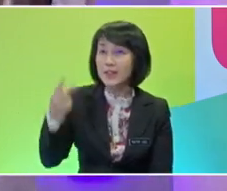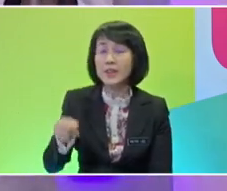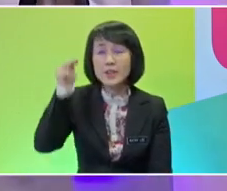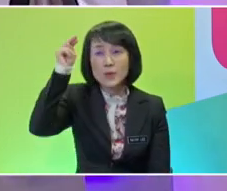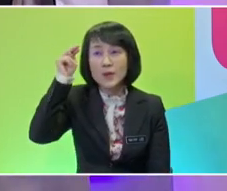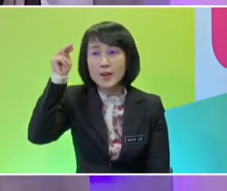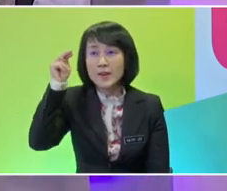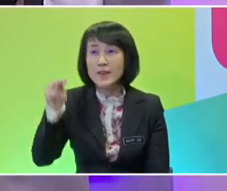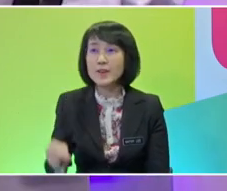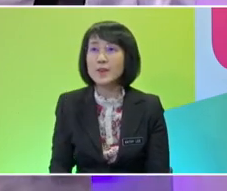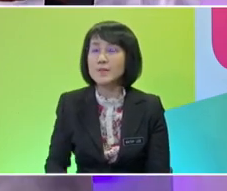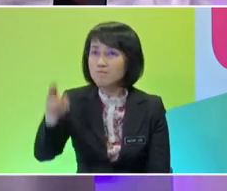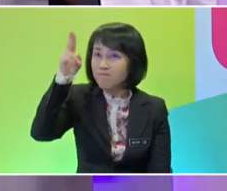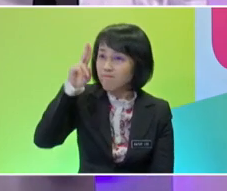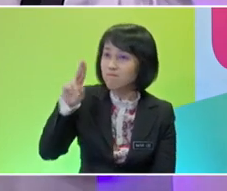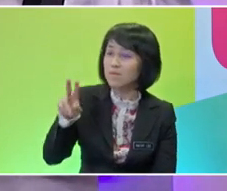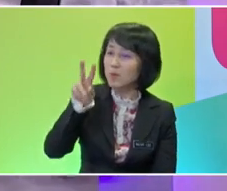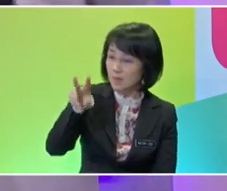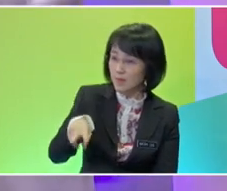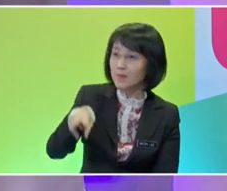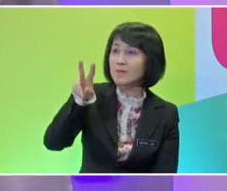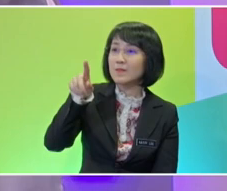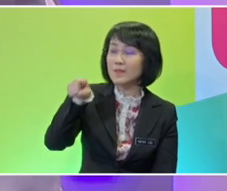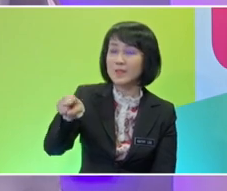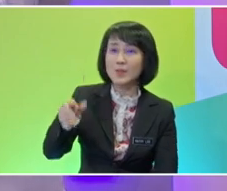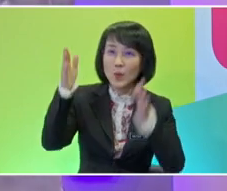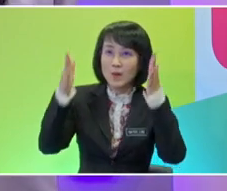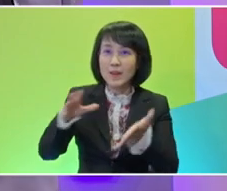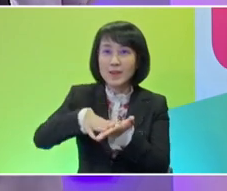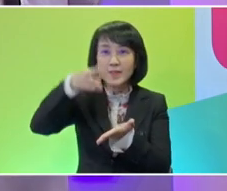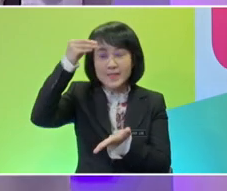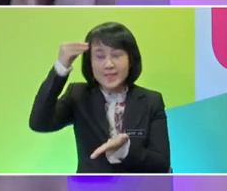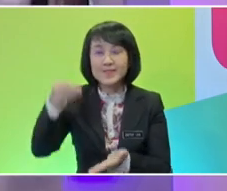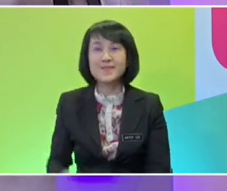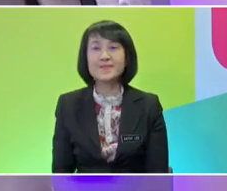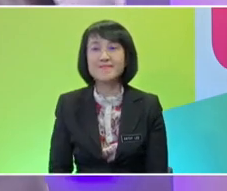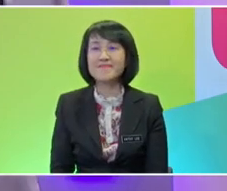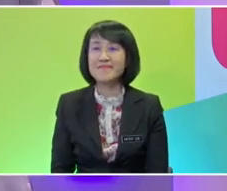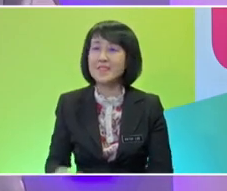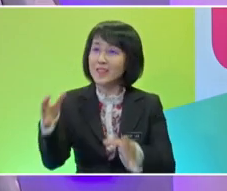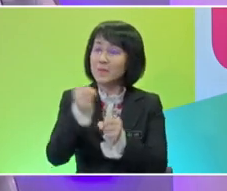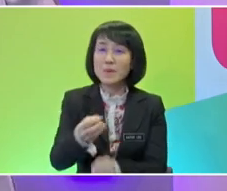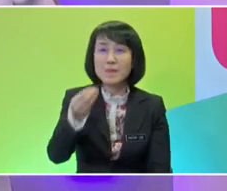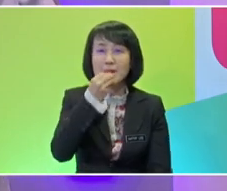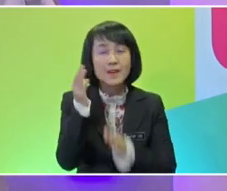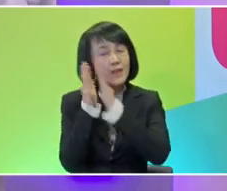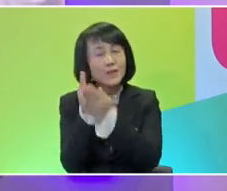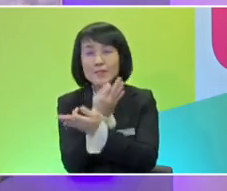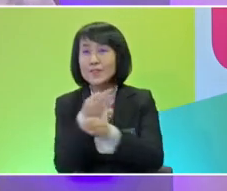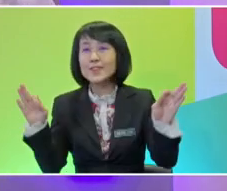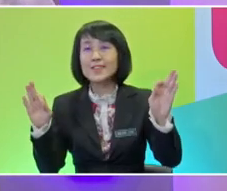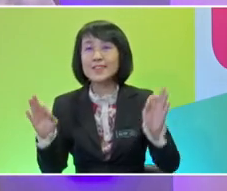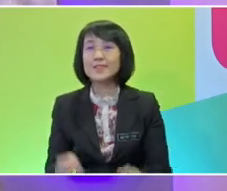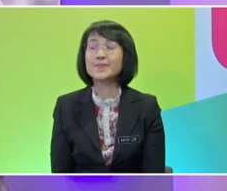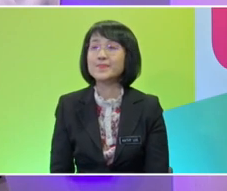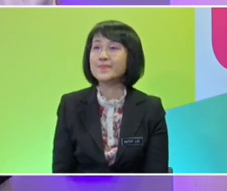persinggahannya tadi memandang ini wah ini orangnya itu pelajaran perlu diobati Oh dapat dia tidur cuma makan cucu untuk malam